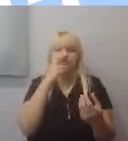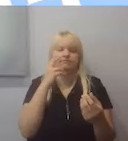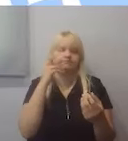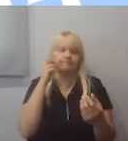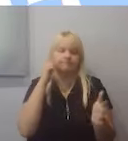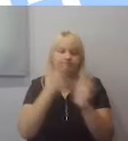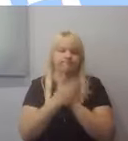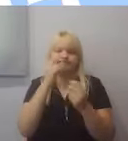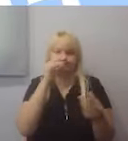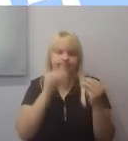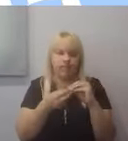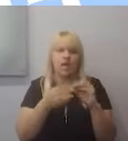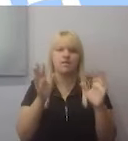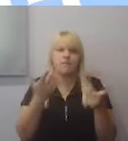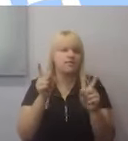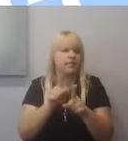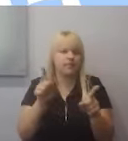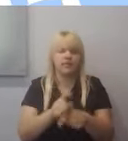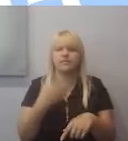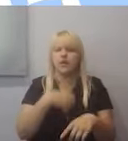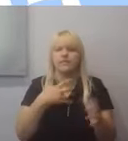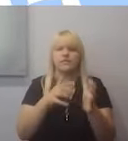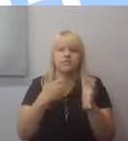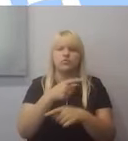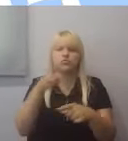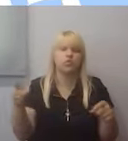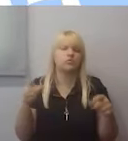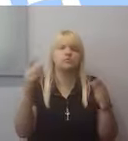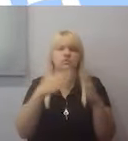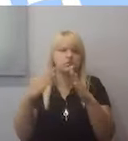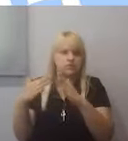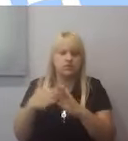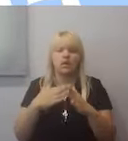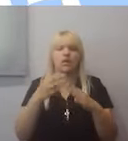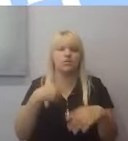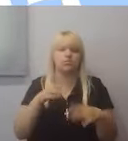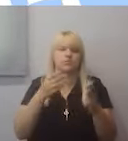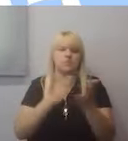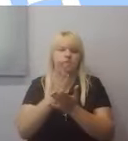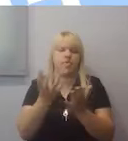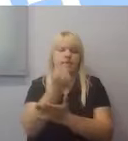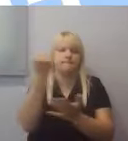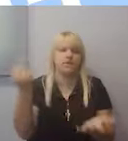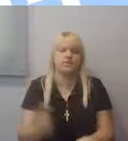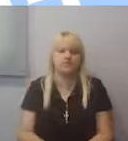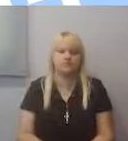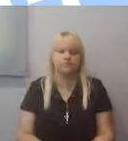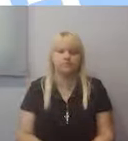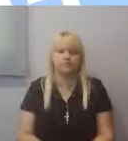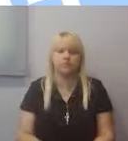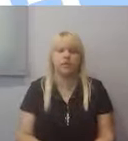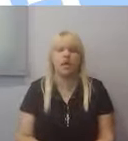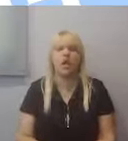to mums ir jāizmanto tā infrastruktūras daļas kuras mums pieejamas nu jā es ne